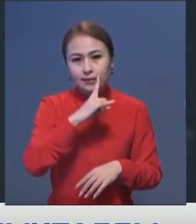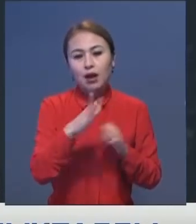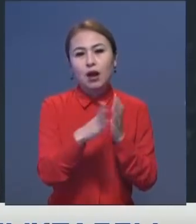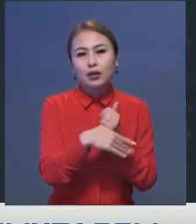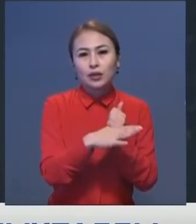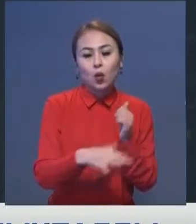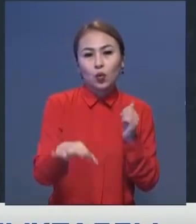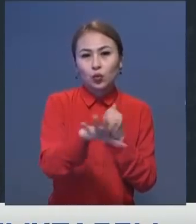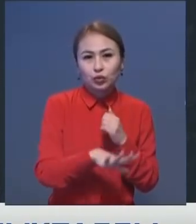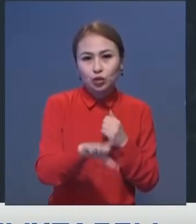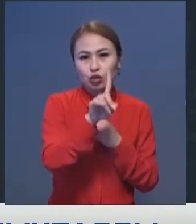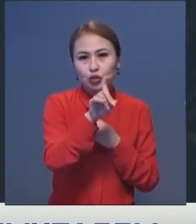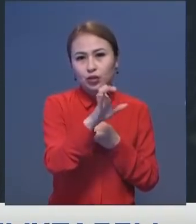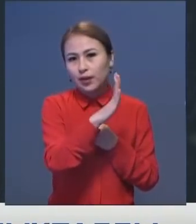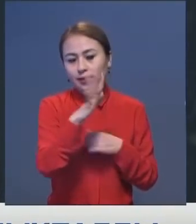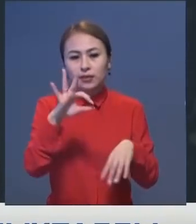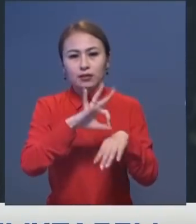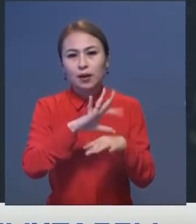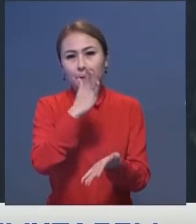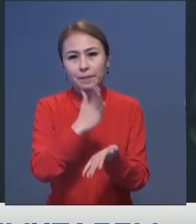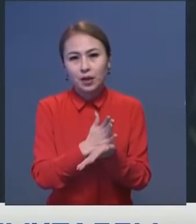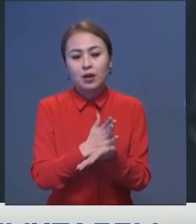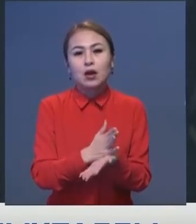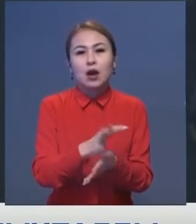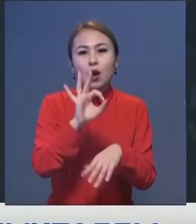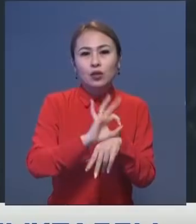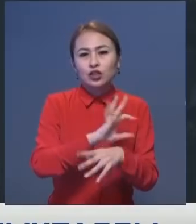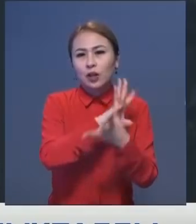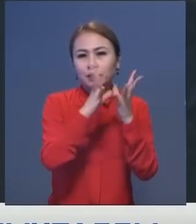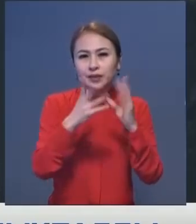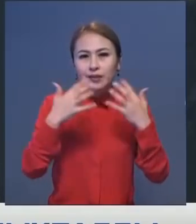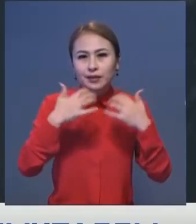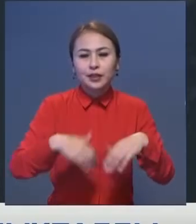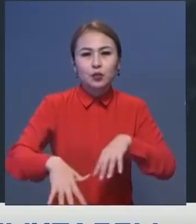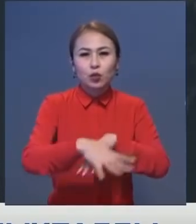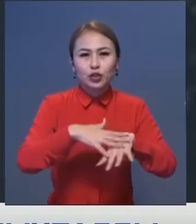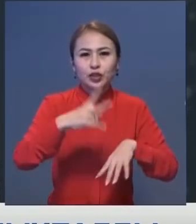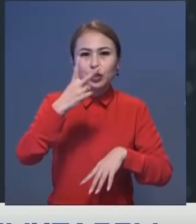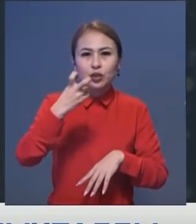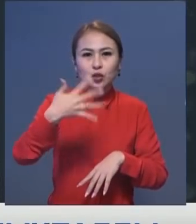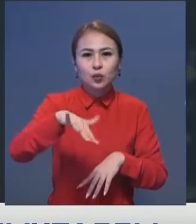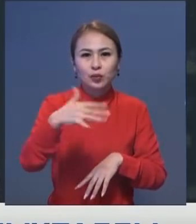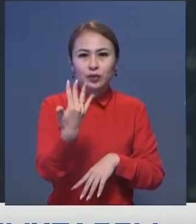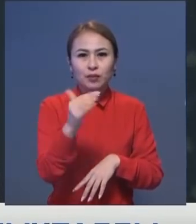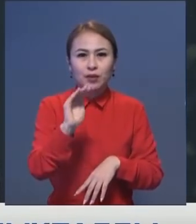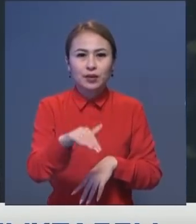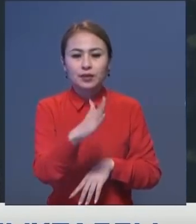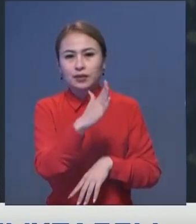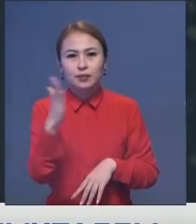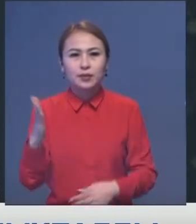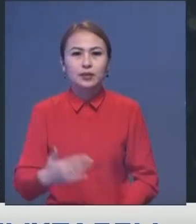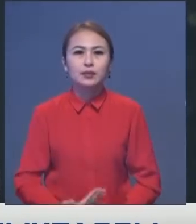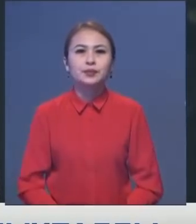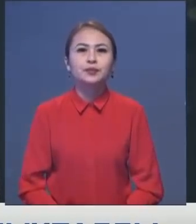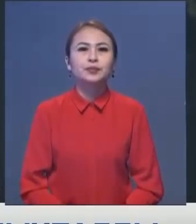Қазақстан мен Атырау өңірінде 100-ден аса директор келді. Ал ауырғандардың жалпы саны ел бойынша 255 мыңнан